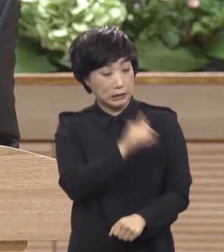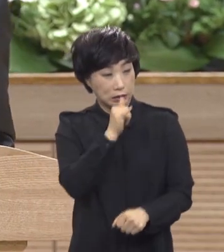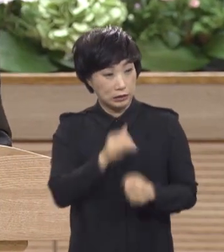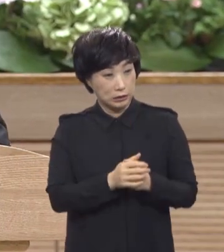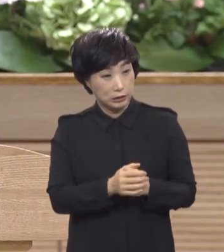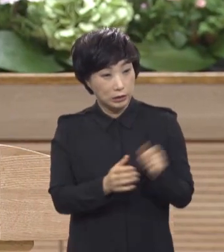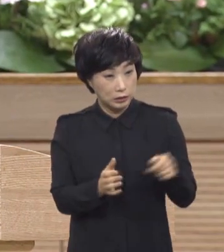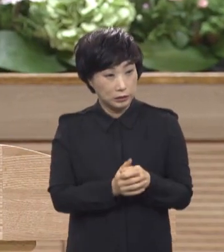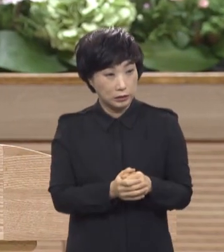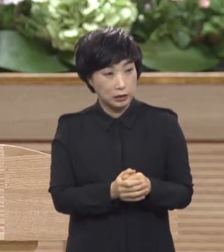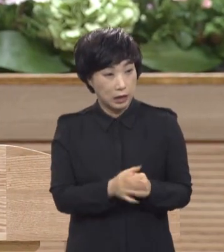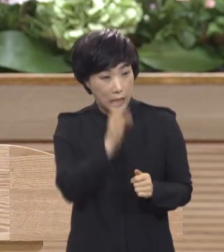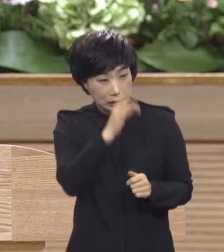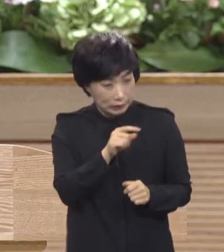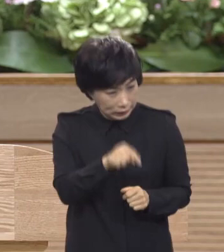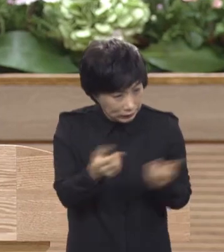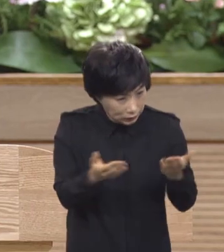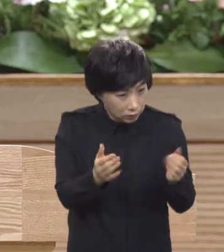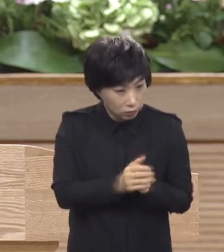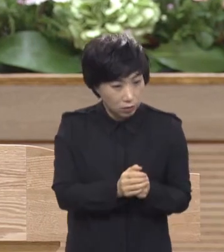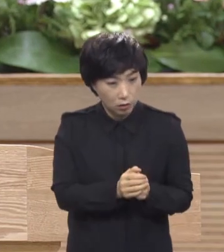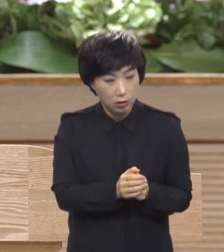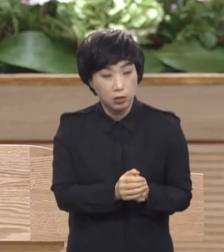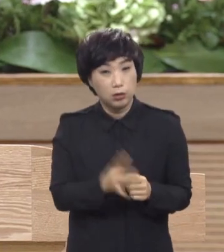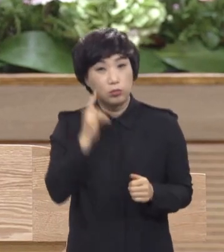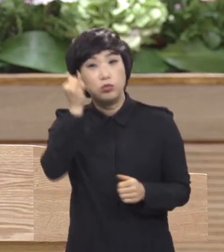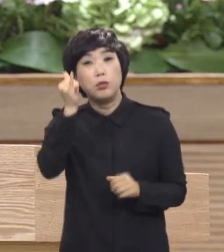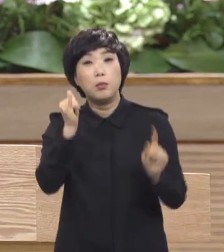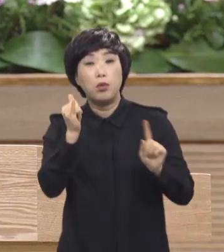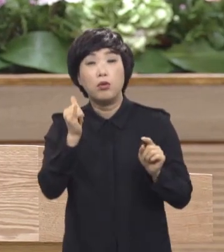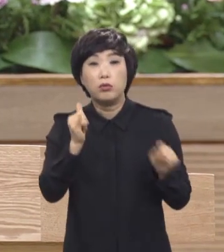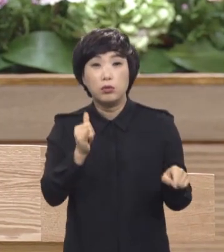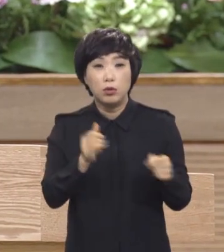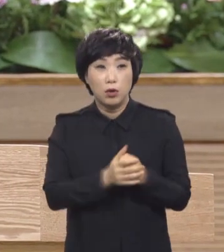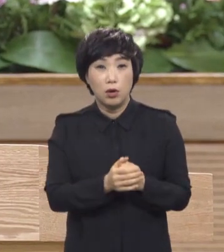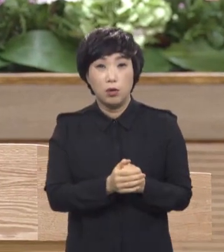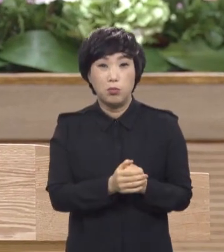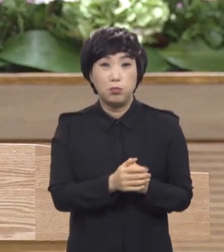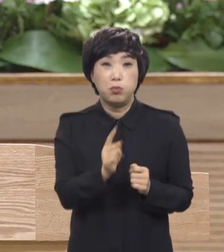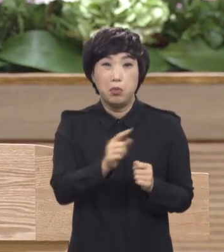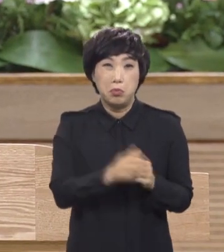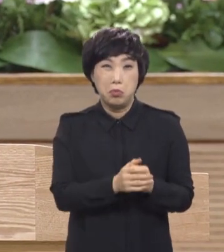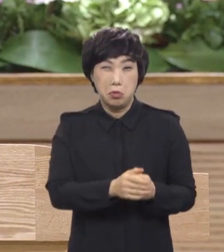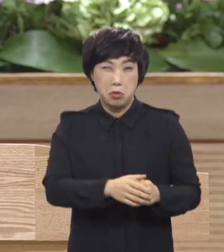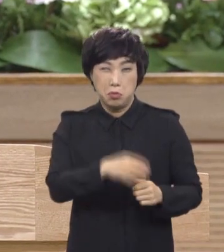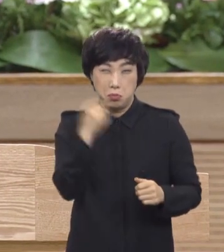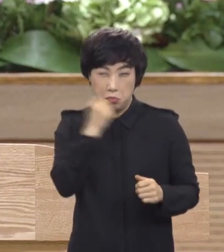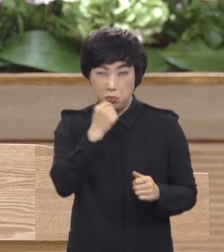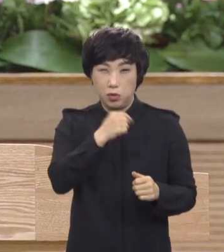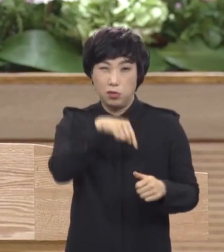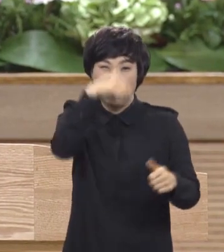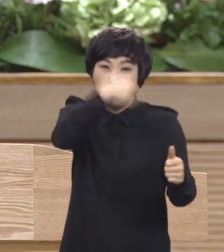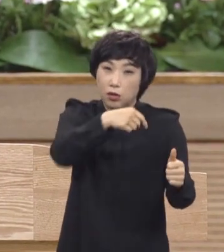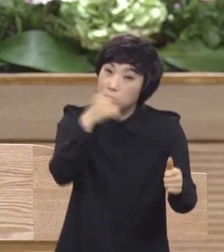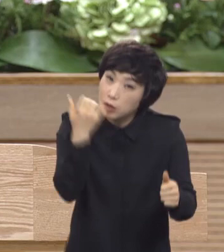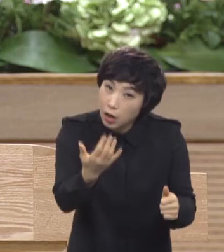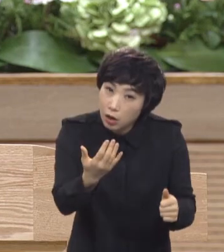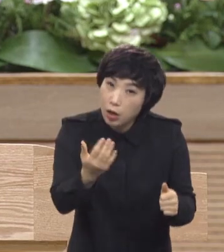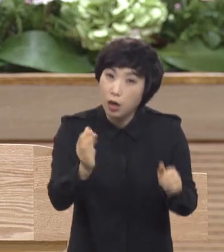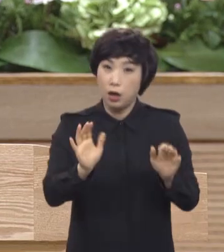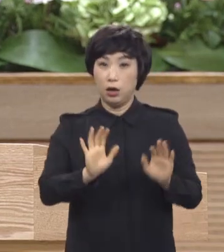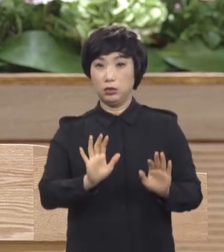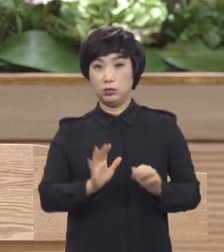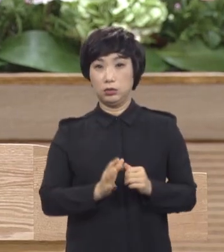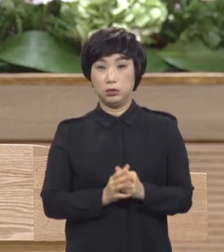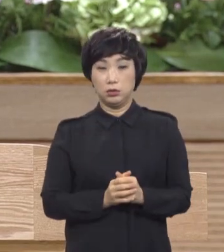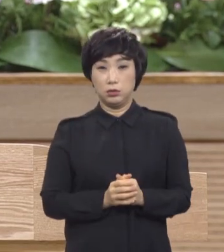그렇죠 지금은 그들을 무섭게 가르쳐서 바로 가게 만드느냐 그게